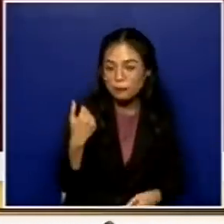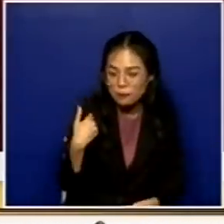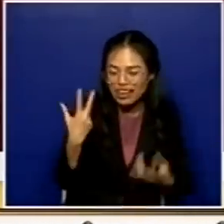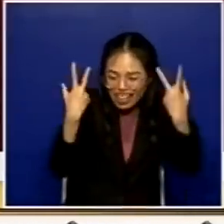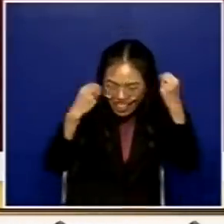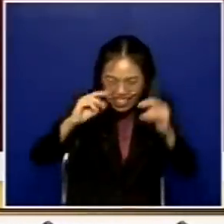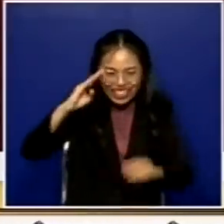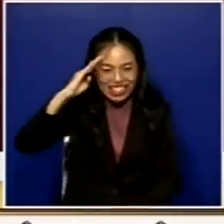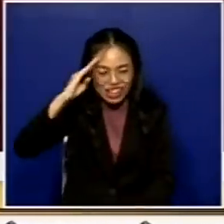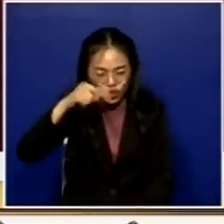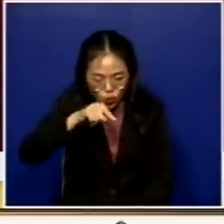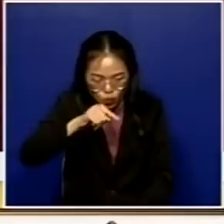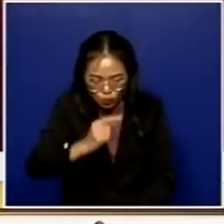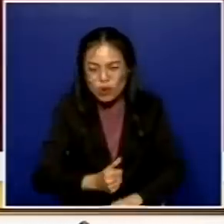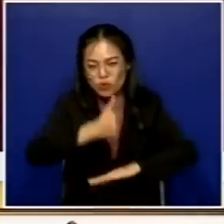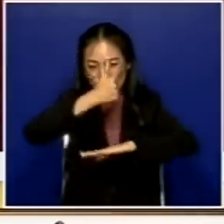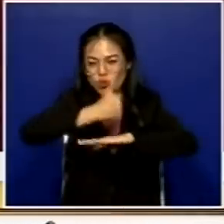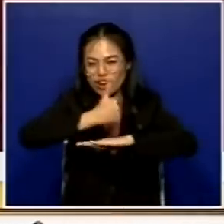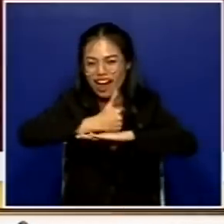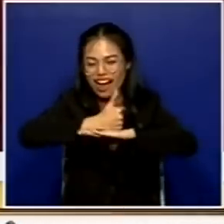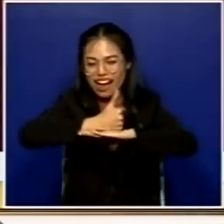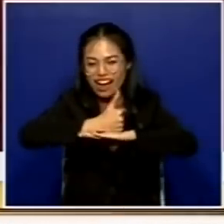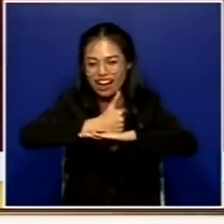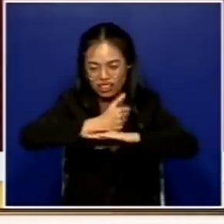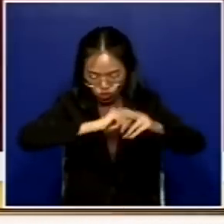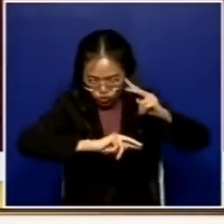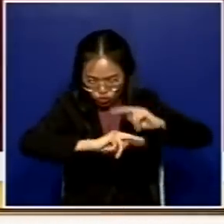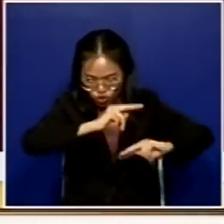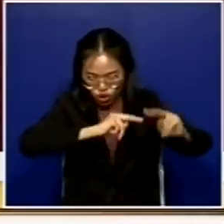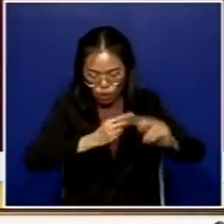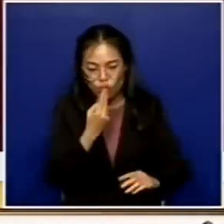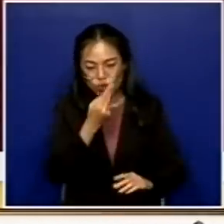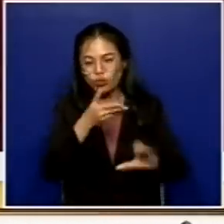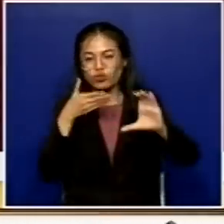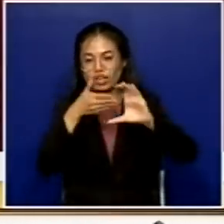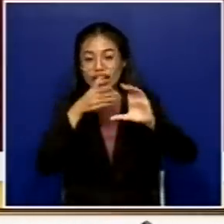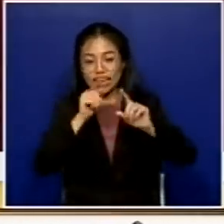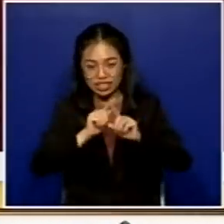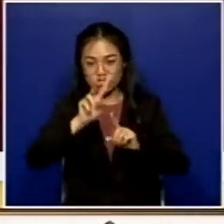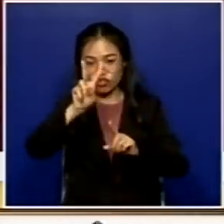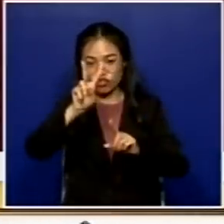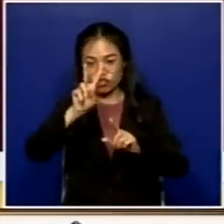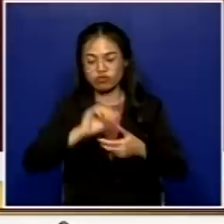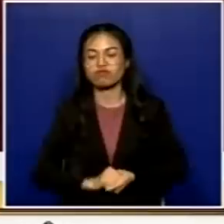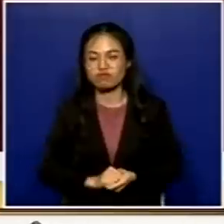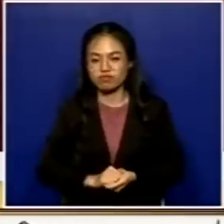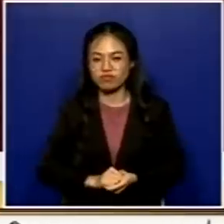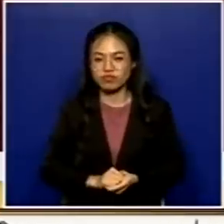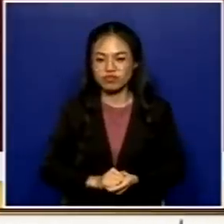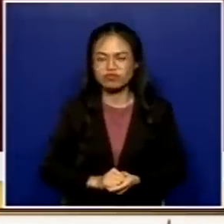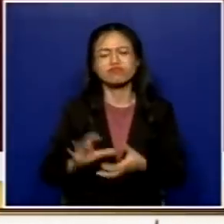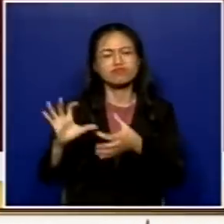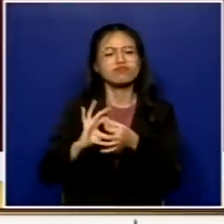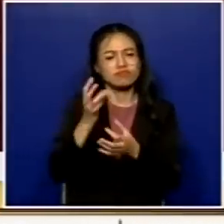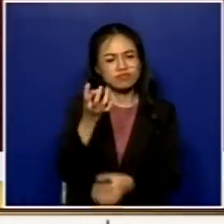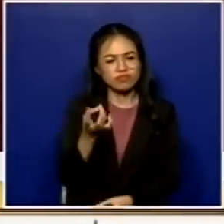ผลเอกประยุตอัโอชาเป็นหัวหน้าขณะคนนี้ผมขอไปดูสได์ต่อมานะครับเรื่องนี้มไปเกี่ยวอะไร เกี่ยว